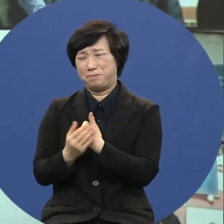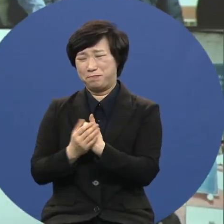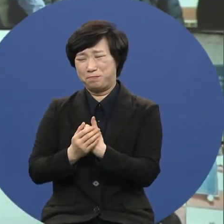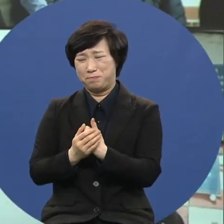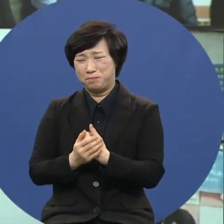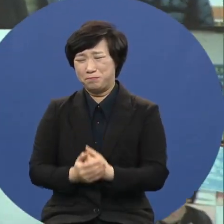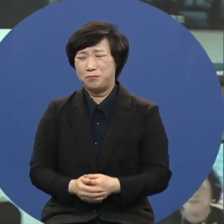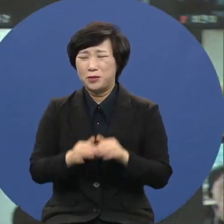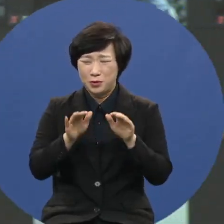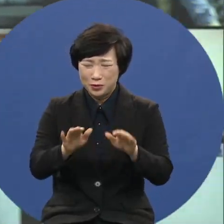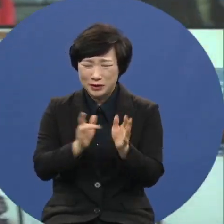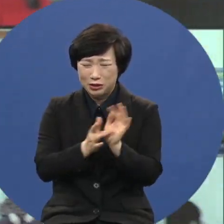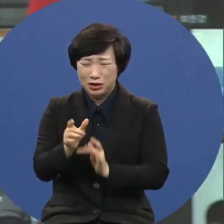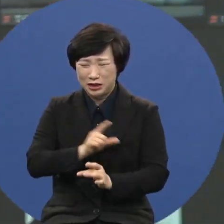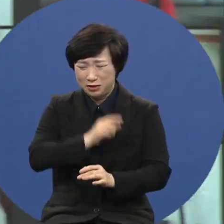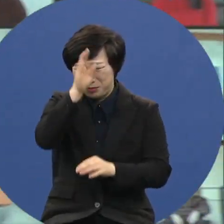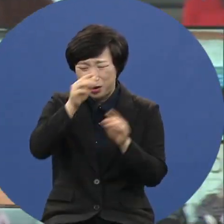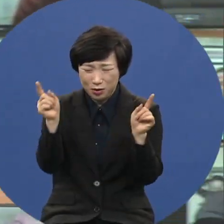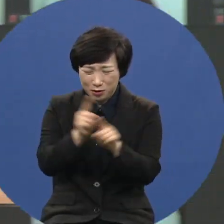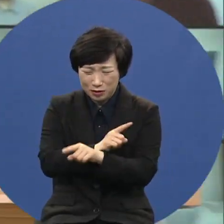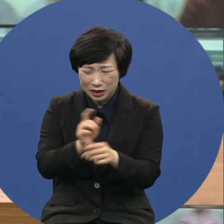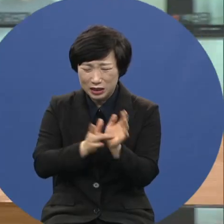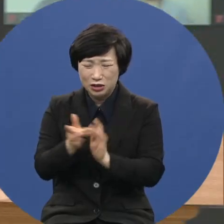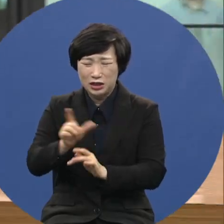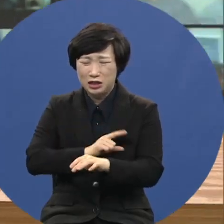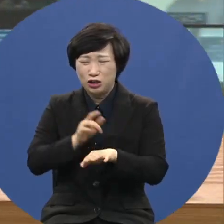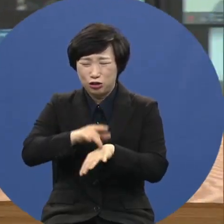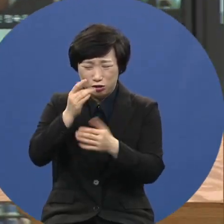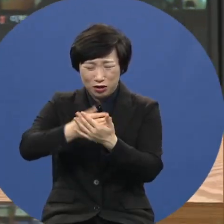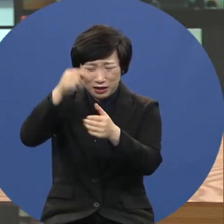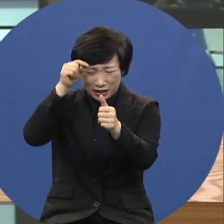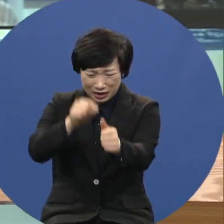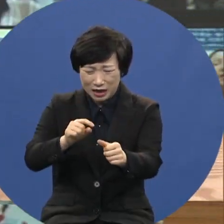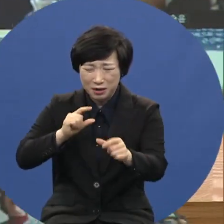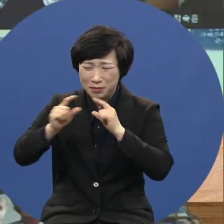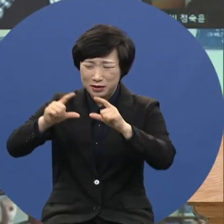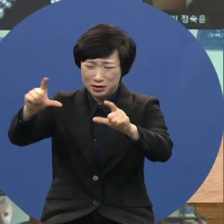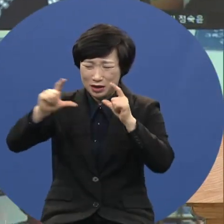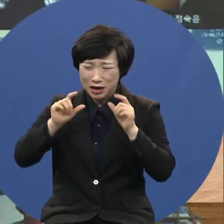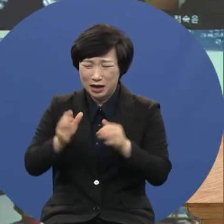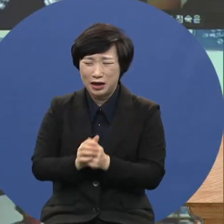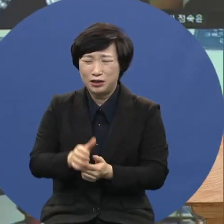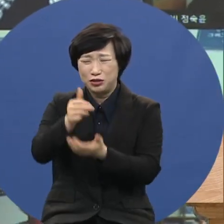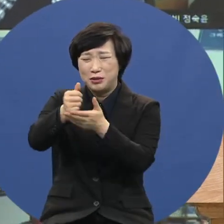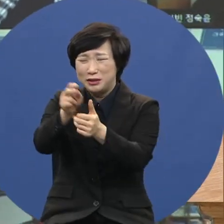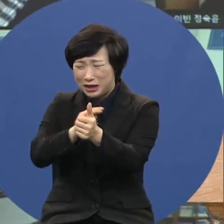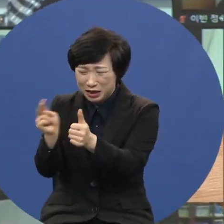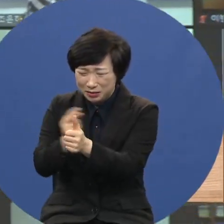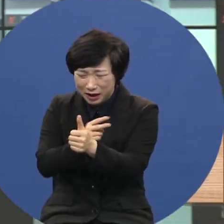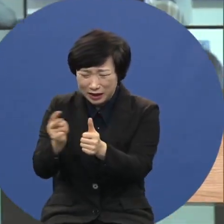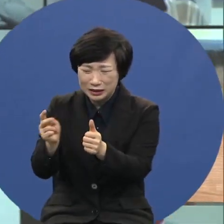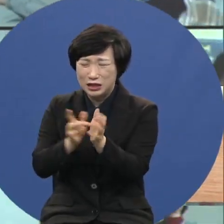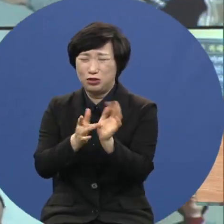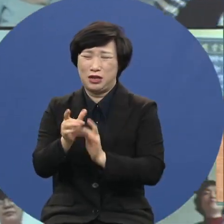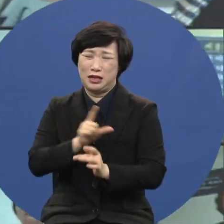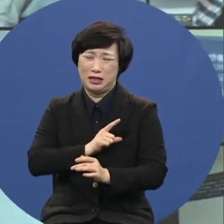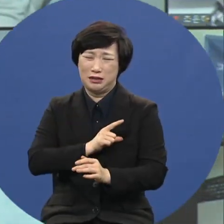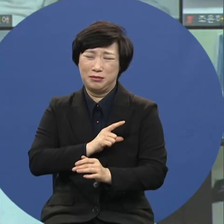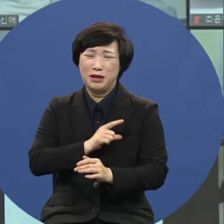내 이름으로 병 고쳐라. 내 이름으로 귀신 쫓아내라. 타지게 맞으신 예수님의